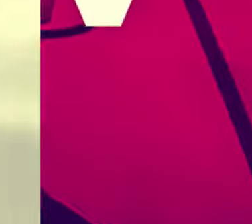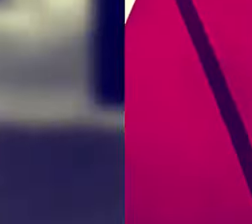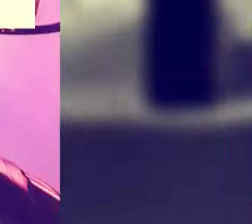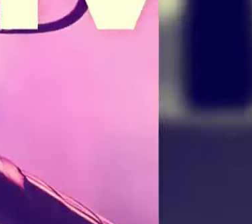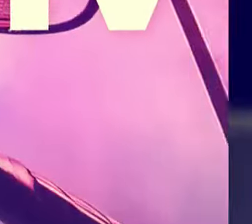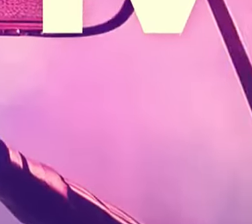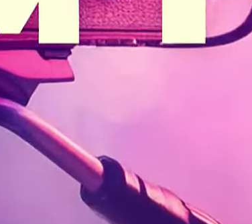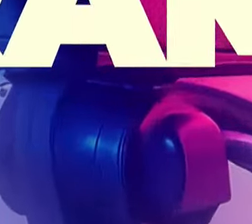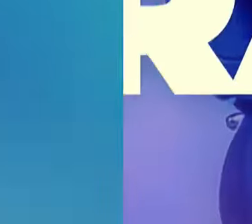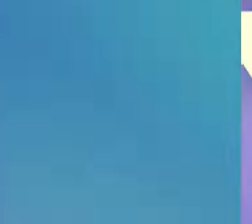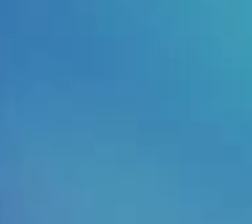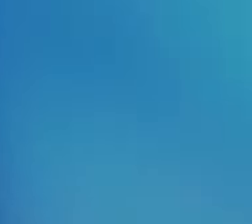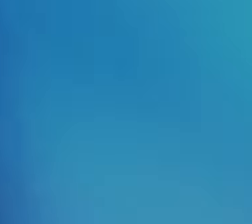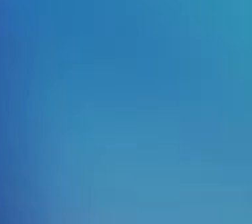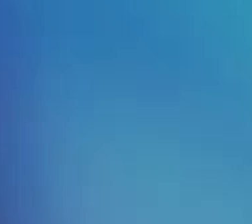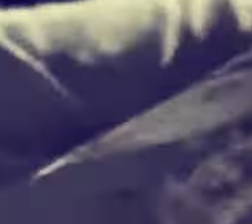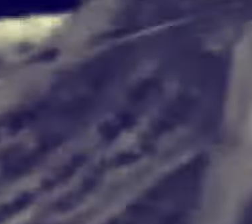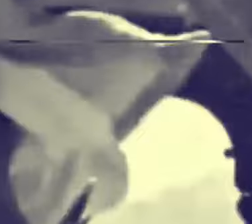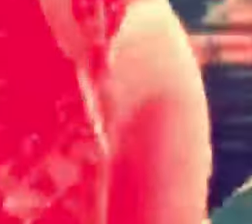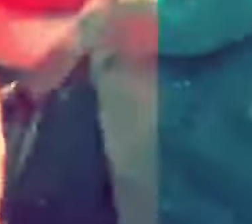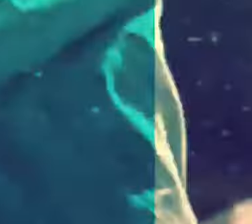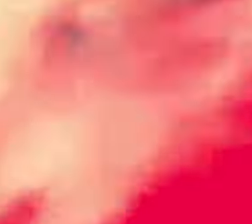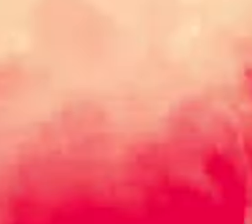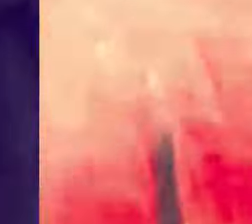Perolehan program TV Fasa 2